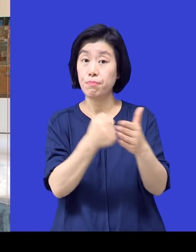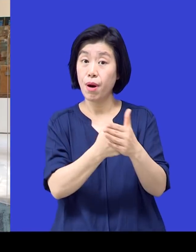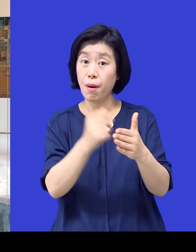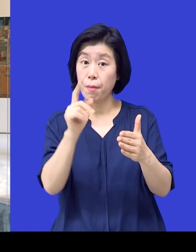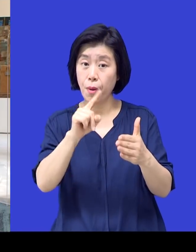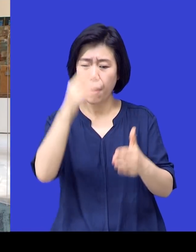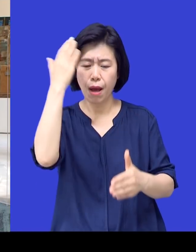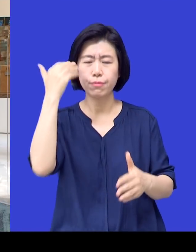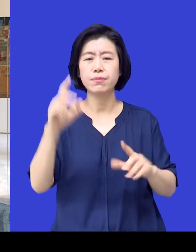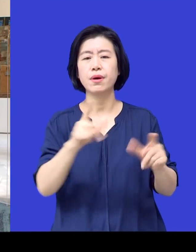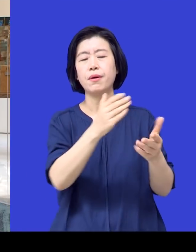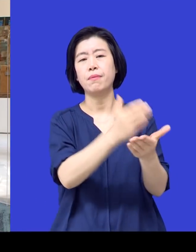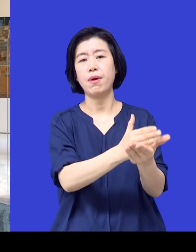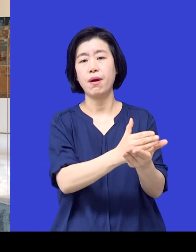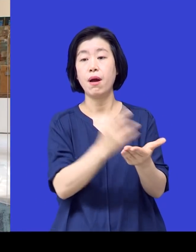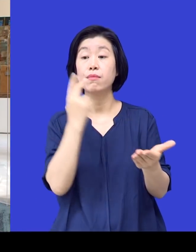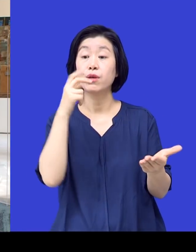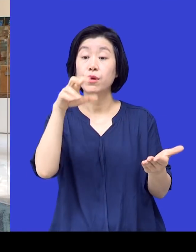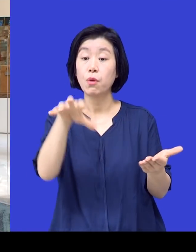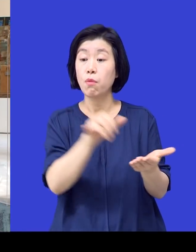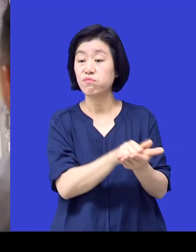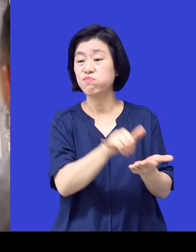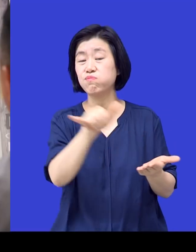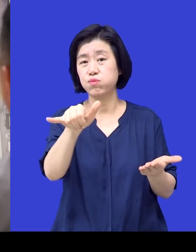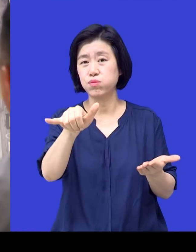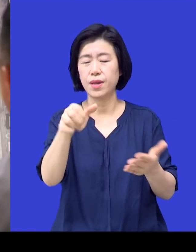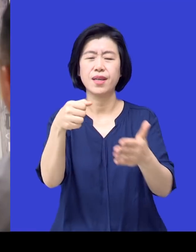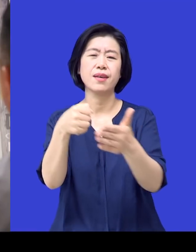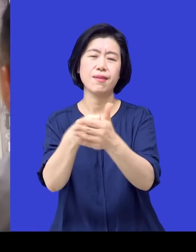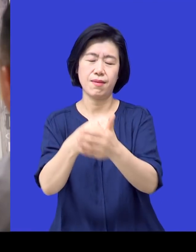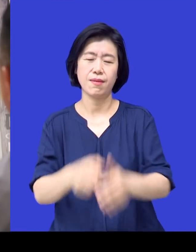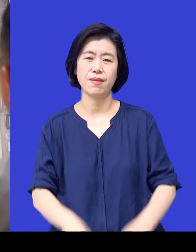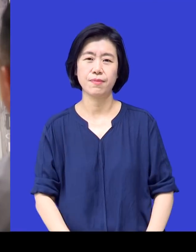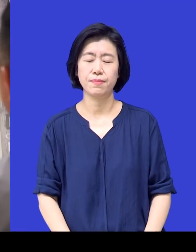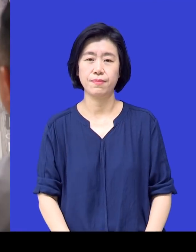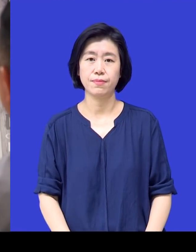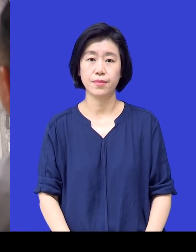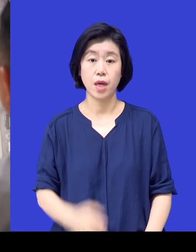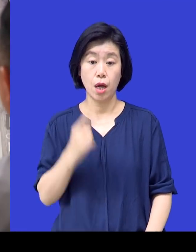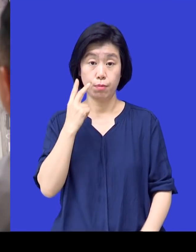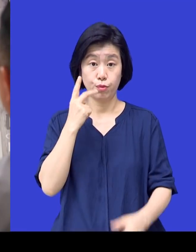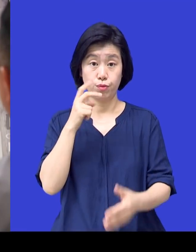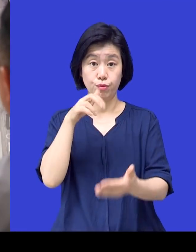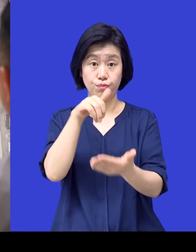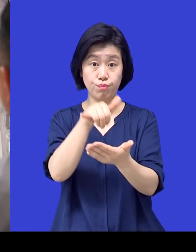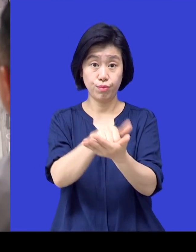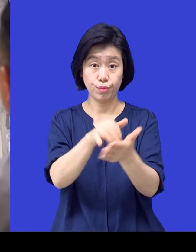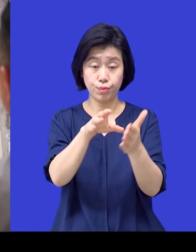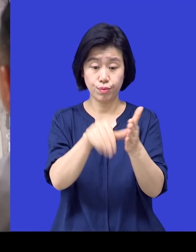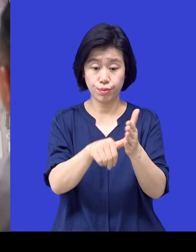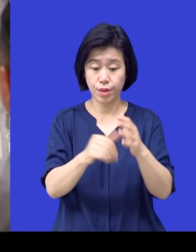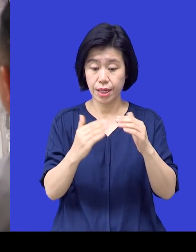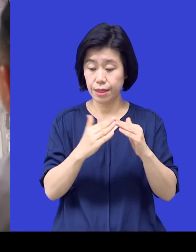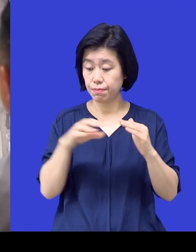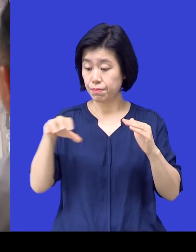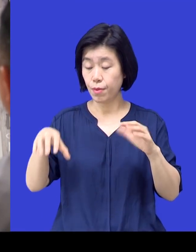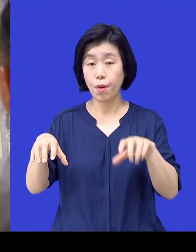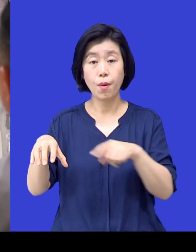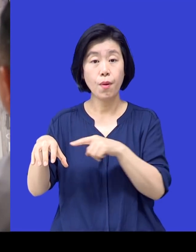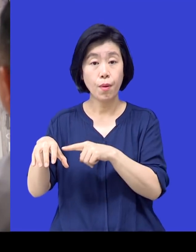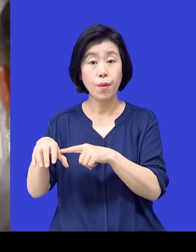제가 13살이었거든요. 네. 그래서 막 갔는데 그 아파트에 있는 한 커플이 그 중국 사람들인데